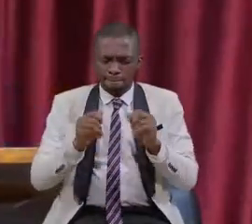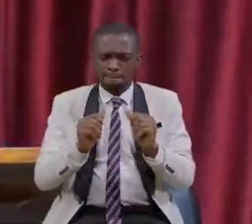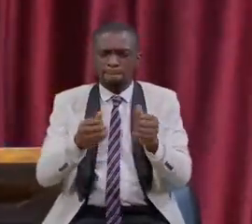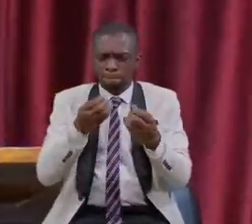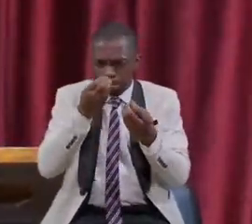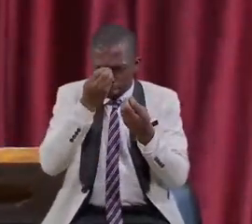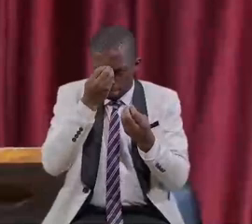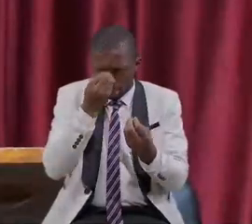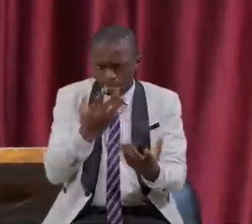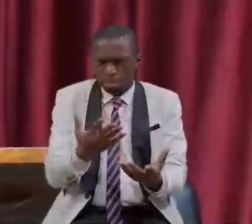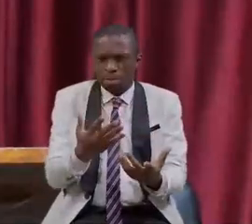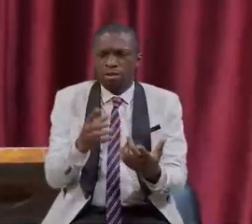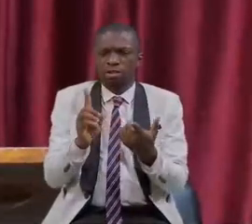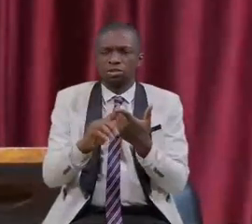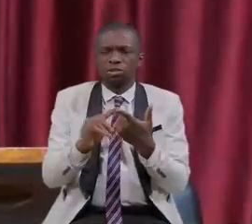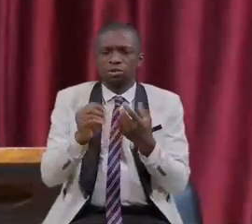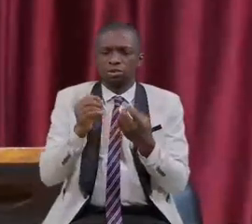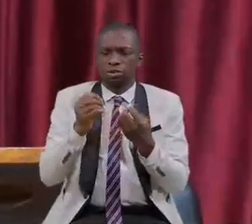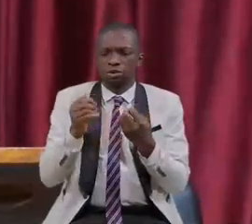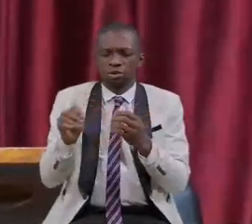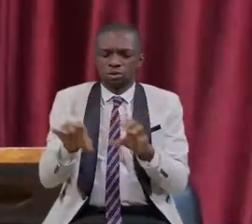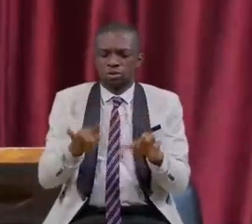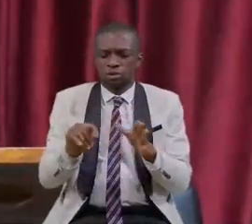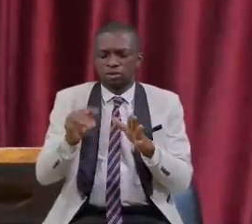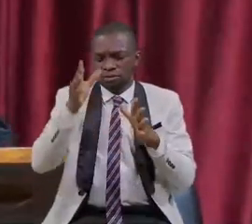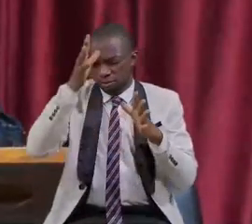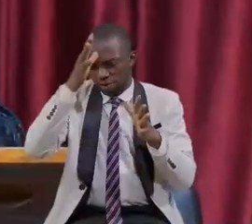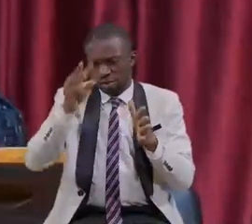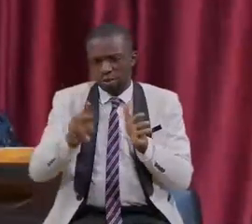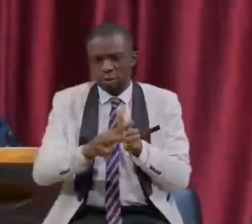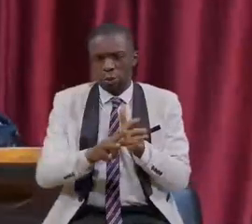il y a la promptitude à faire la volonté du Père.